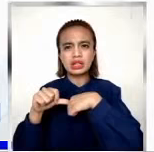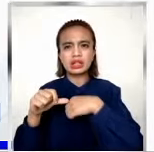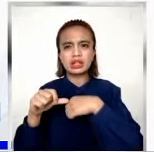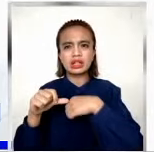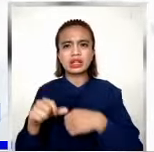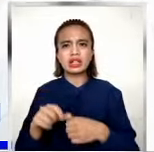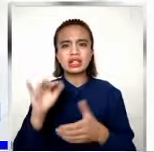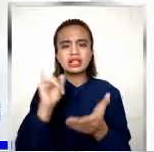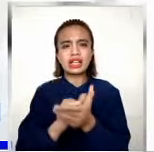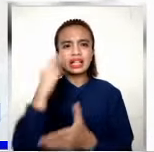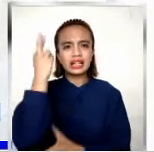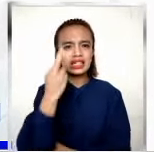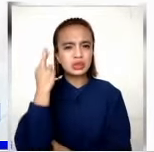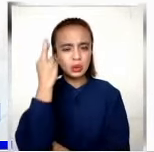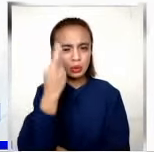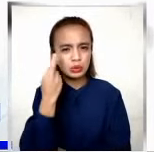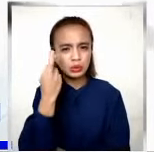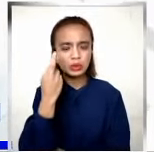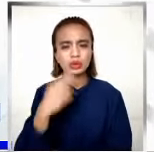na nag-obstruct.